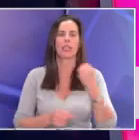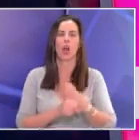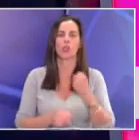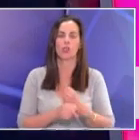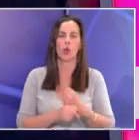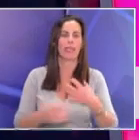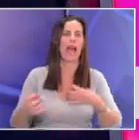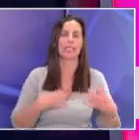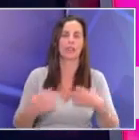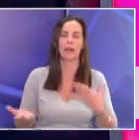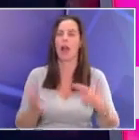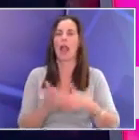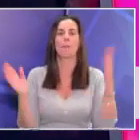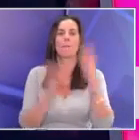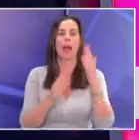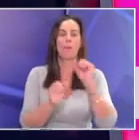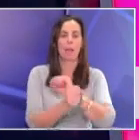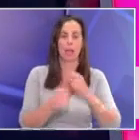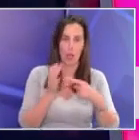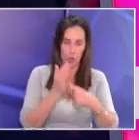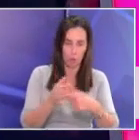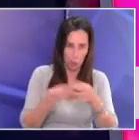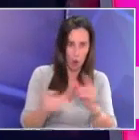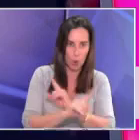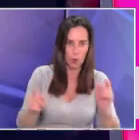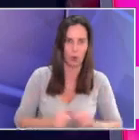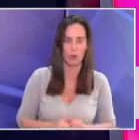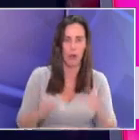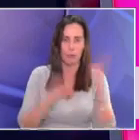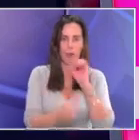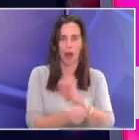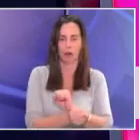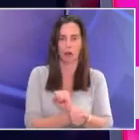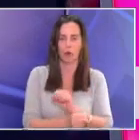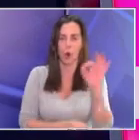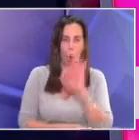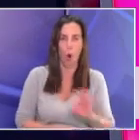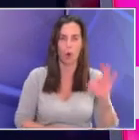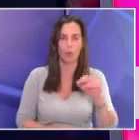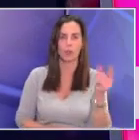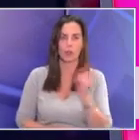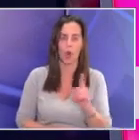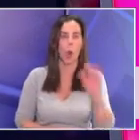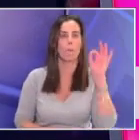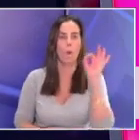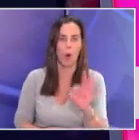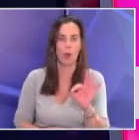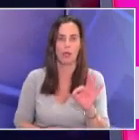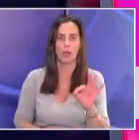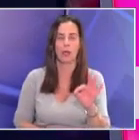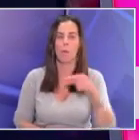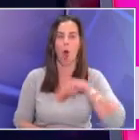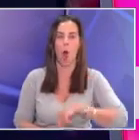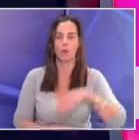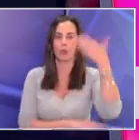לעשות הצגה על מחבל בכלא, לגיטימי או לא? מחבל בכלא, כל עוד זה לא פוגע בצביון